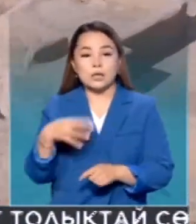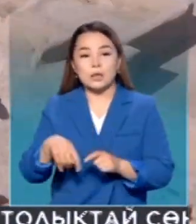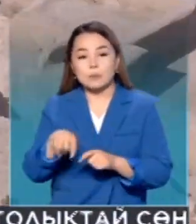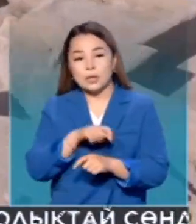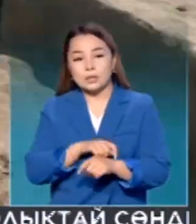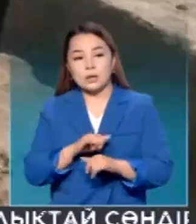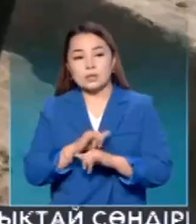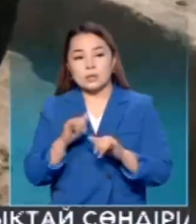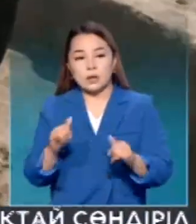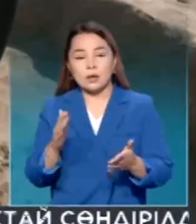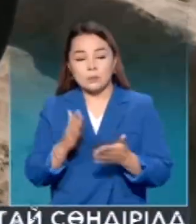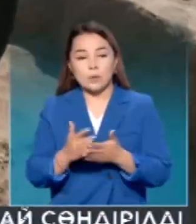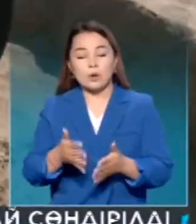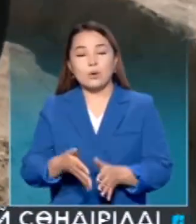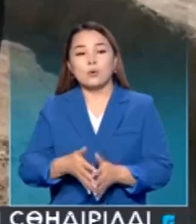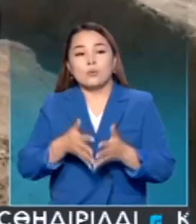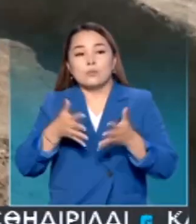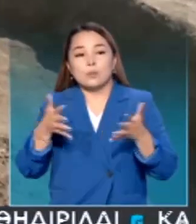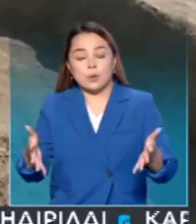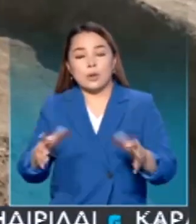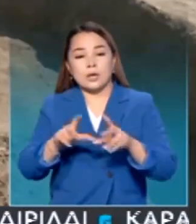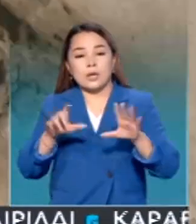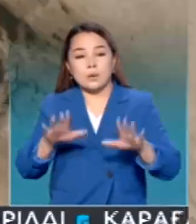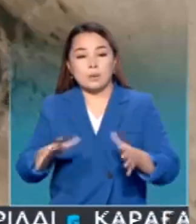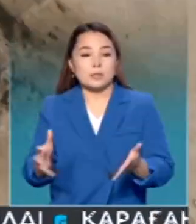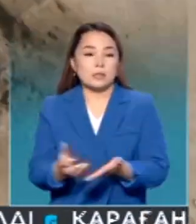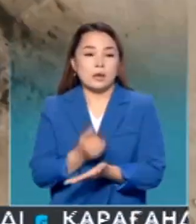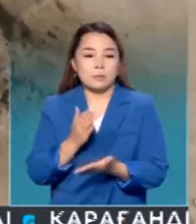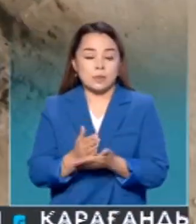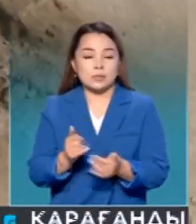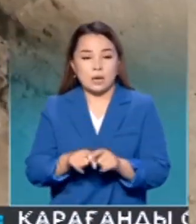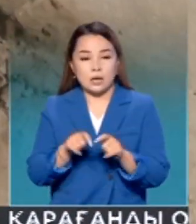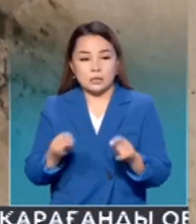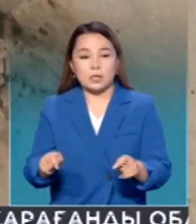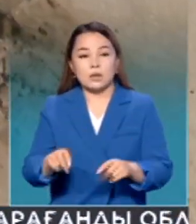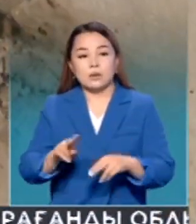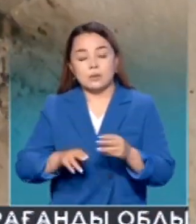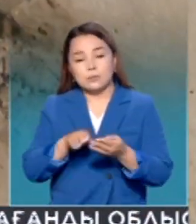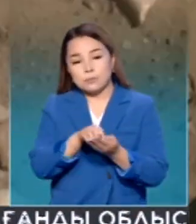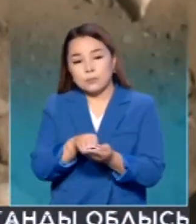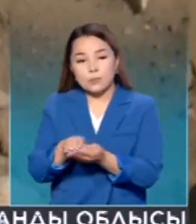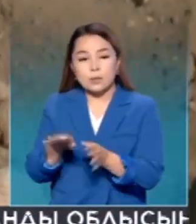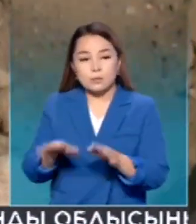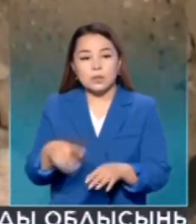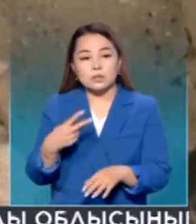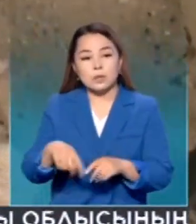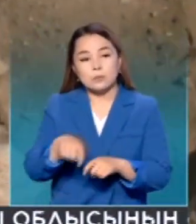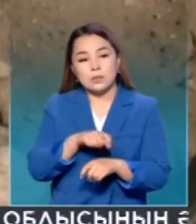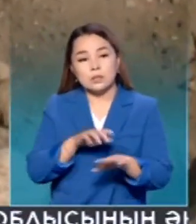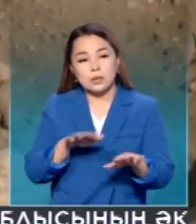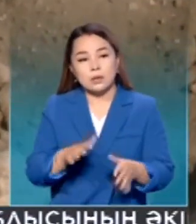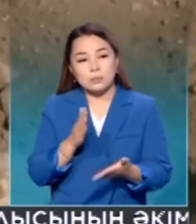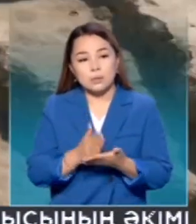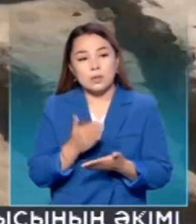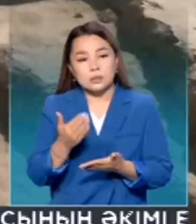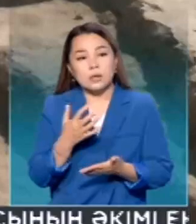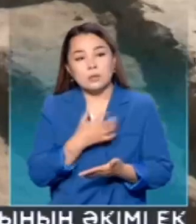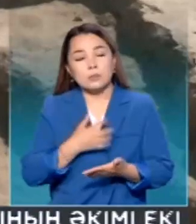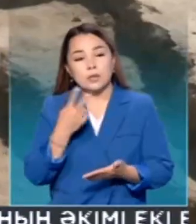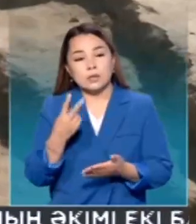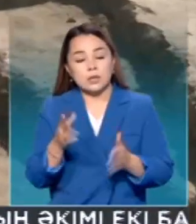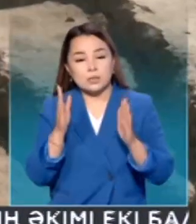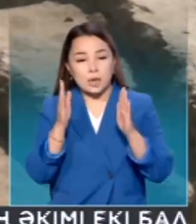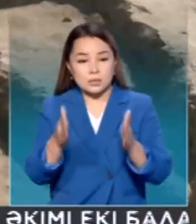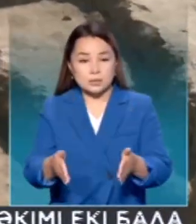метрден асатын үлкен ғимараттың орнын тапқан. Ашылған қабырғаның көлемі қазірдің өзінде 20 шаршы метрден асады. Негізгі екі